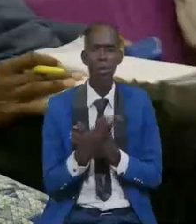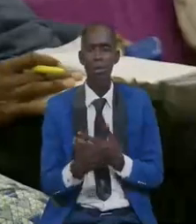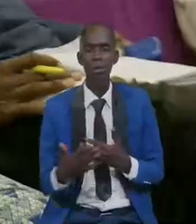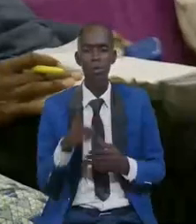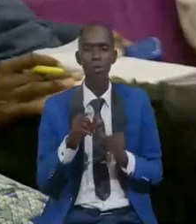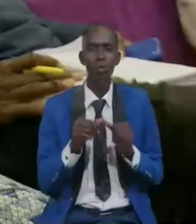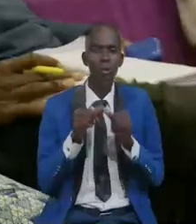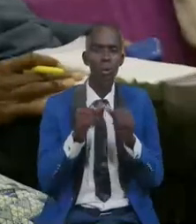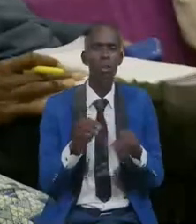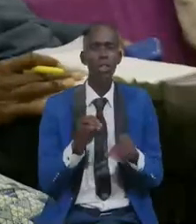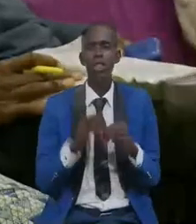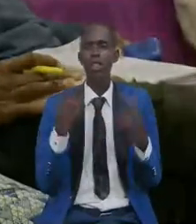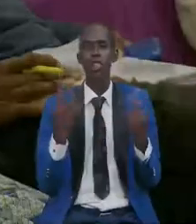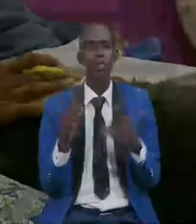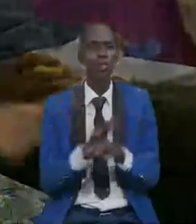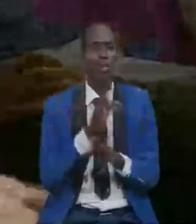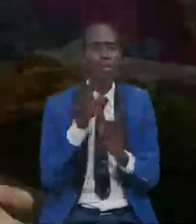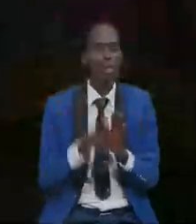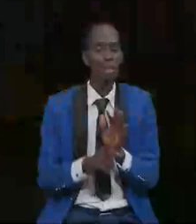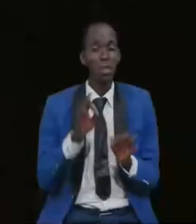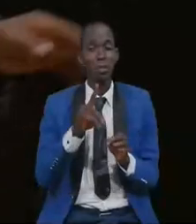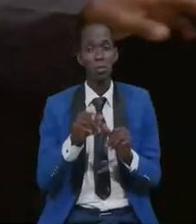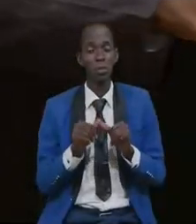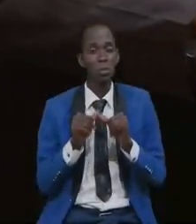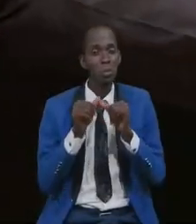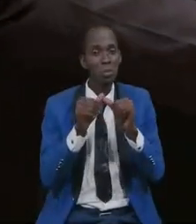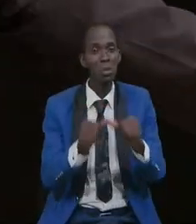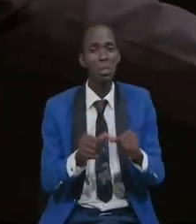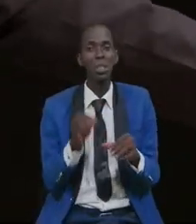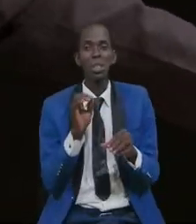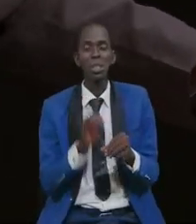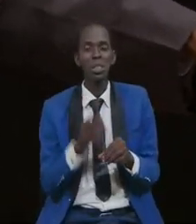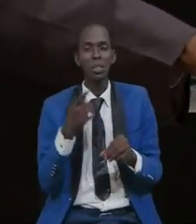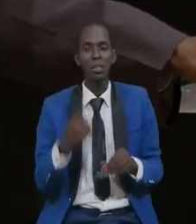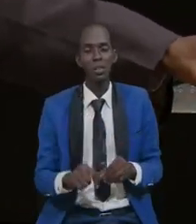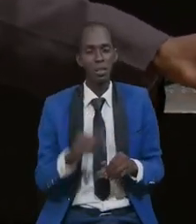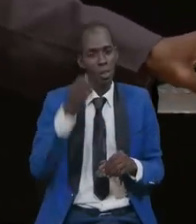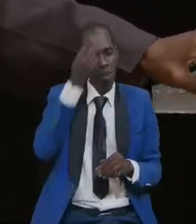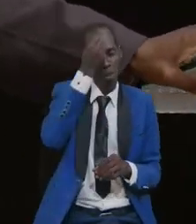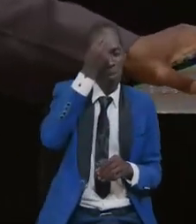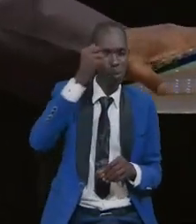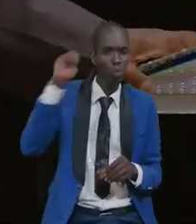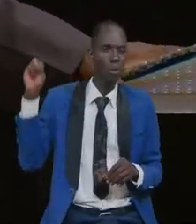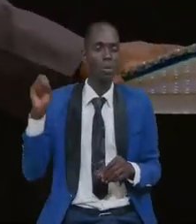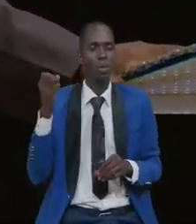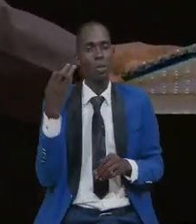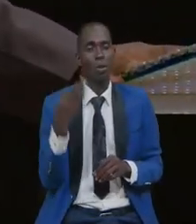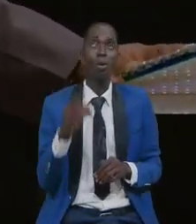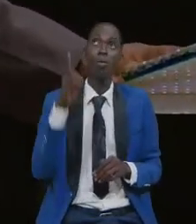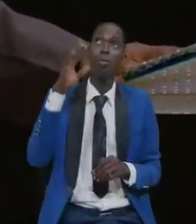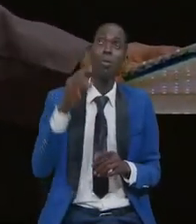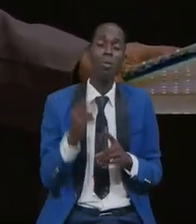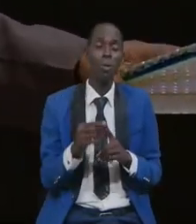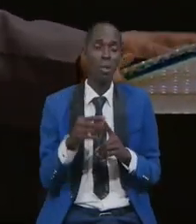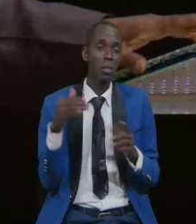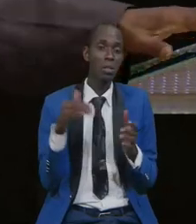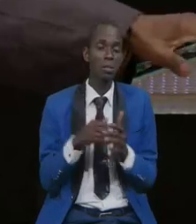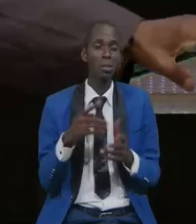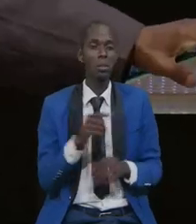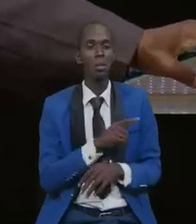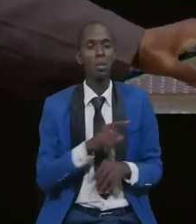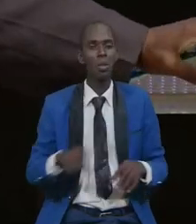vous continuez dans votre vie de péché, si vous continuez en défiant Dieu, en désobéissant à Dieu,